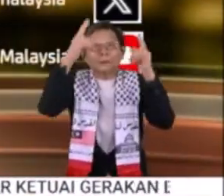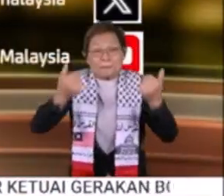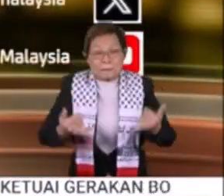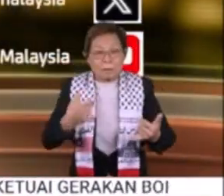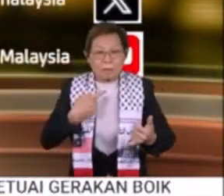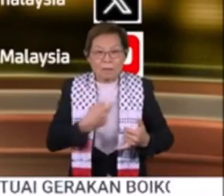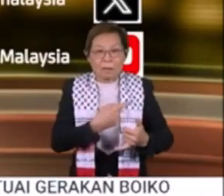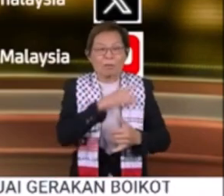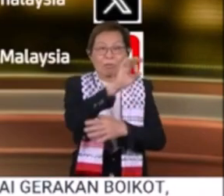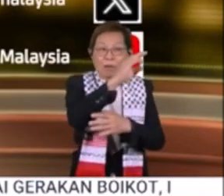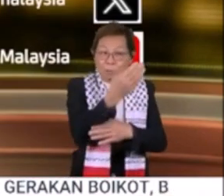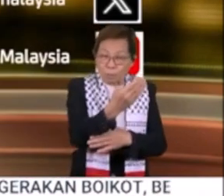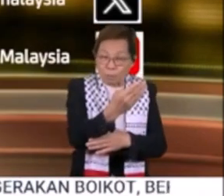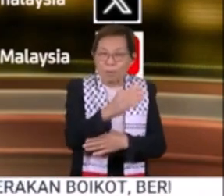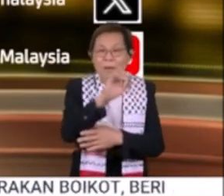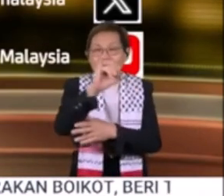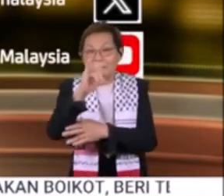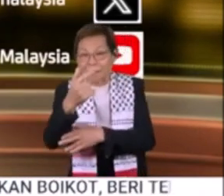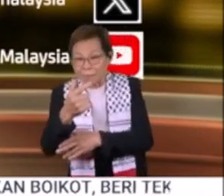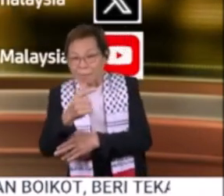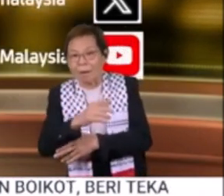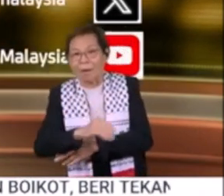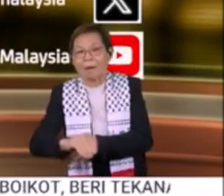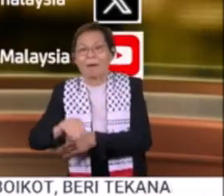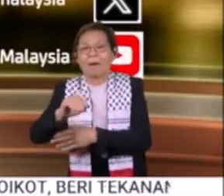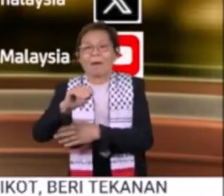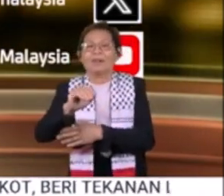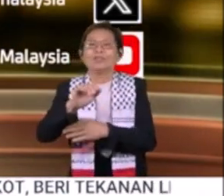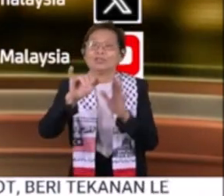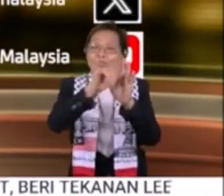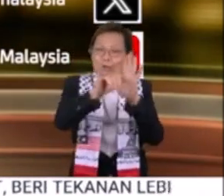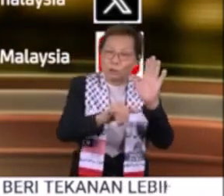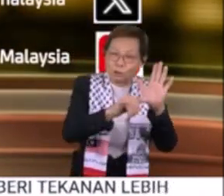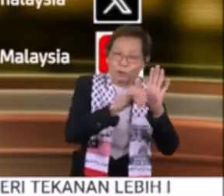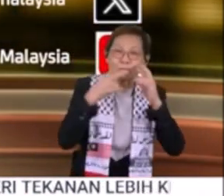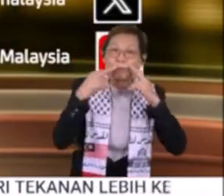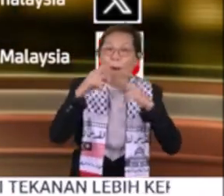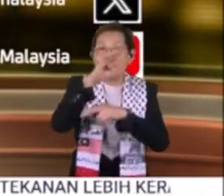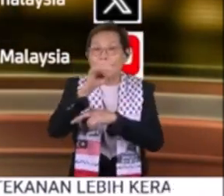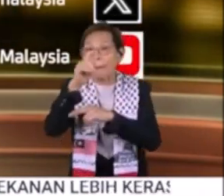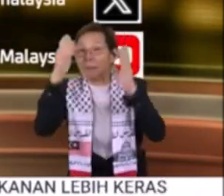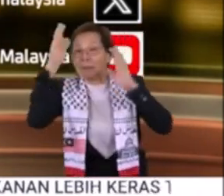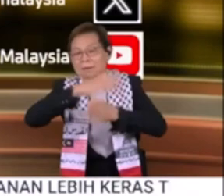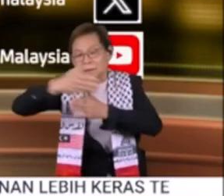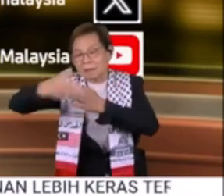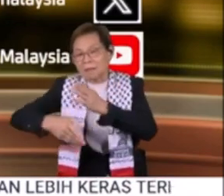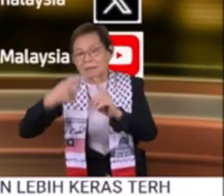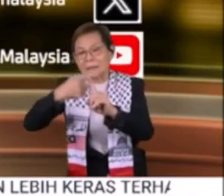boleh ikuti kami di Facebook, Instagram, X serta YouTube rasmi Met Malaysia.